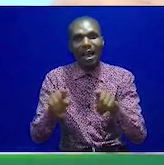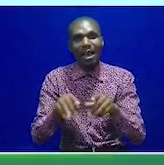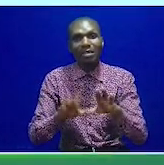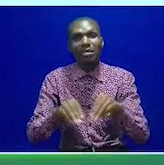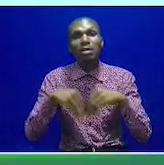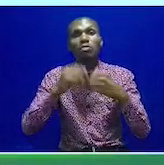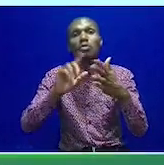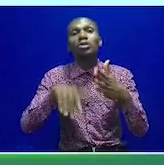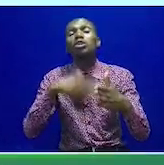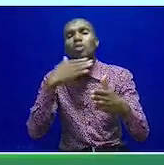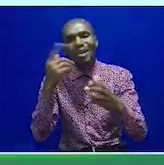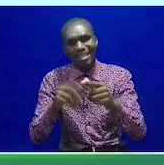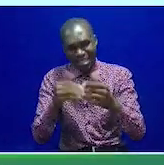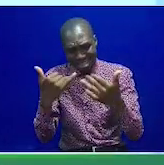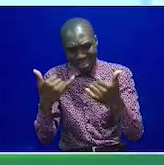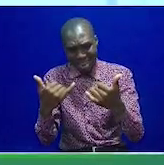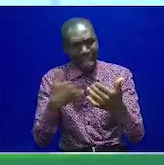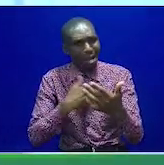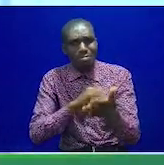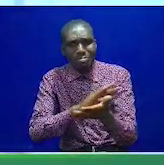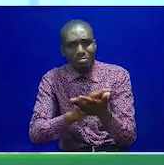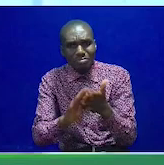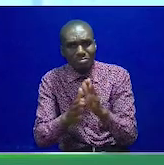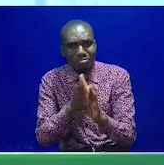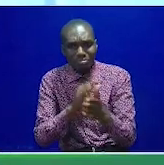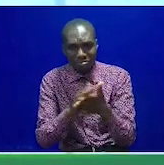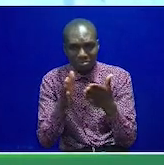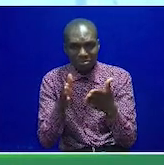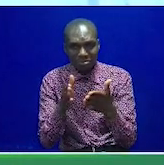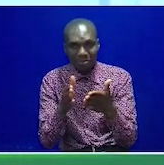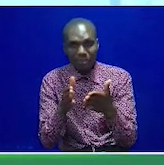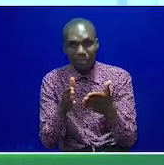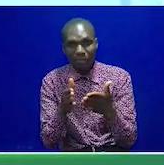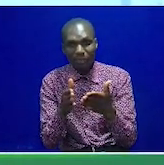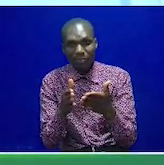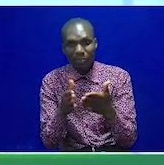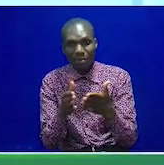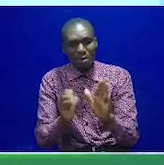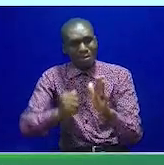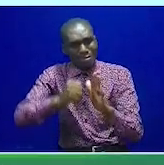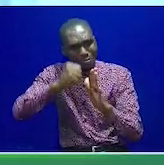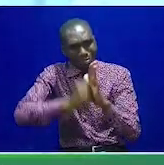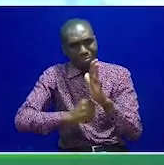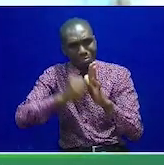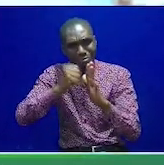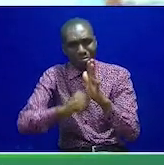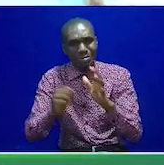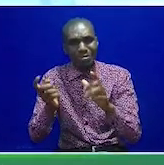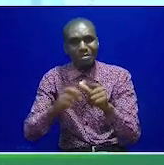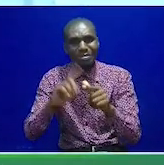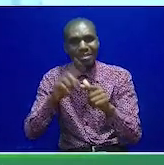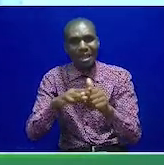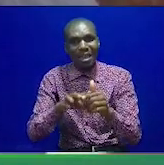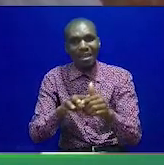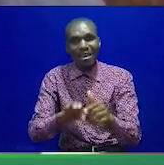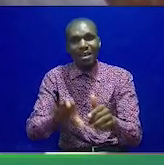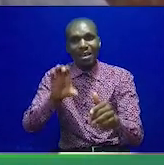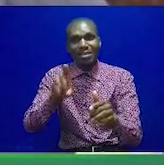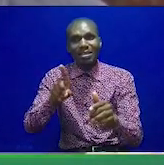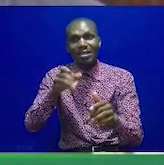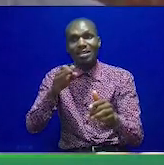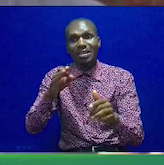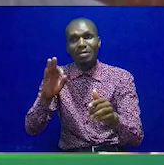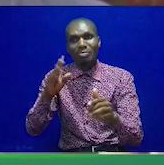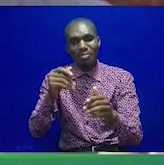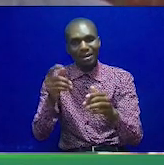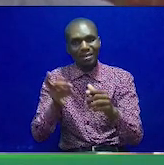batagite kira bono ya ndura nyora kiti mne ya ndu ngonya kurwa na turta ndu bekeru na ward development fali linde tonya